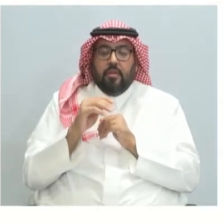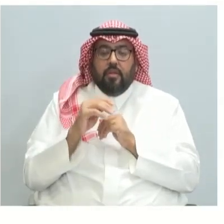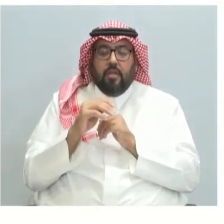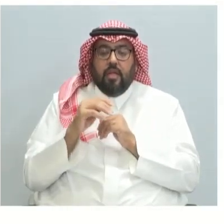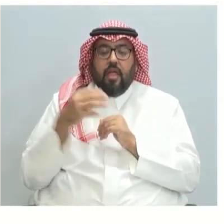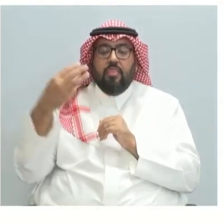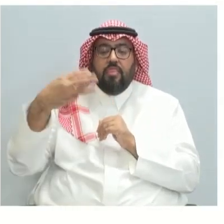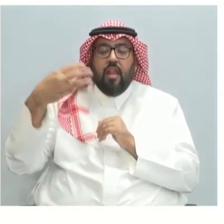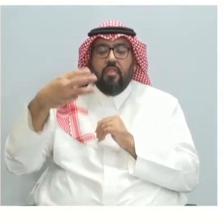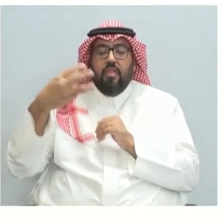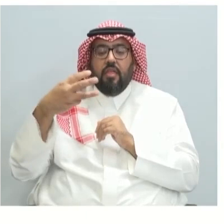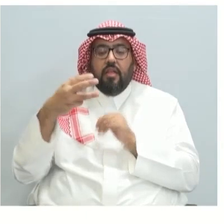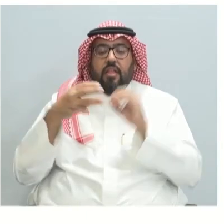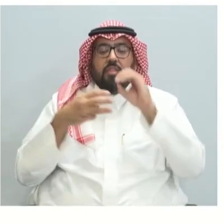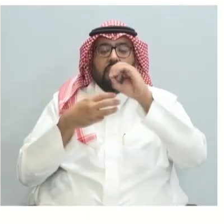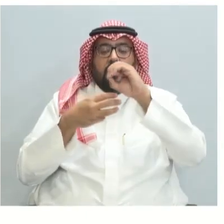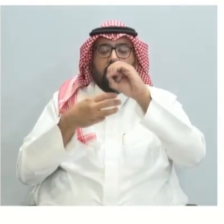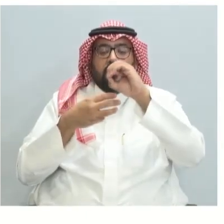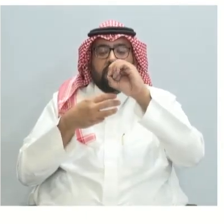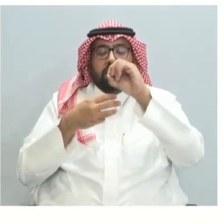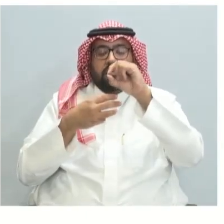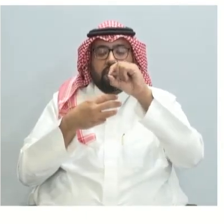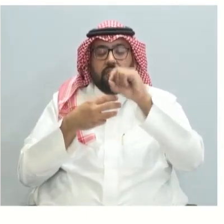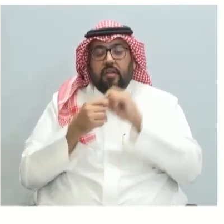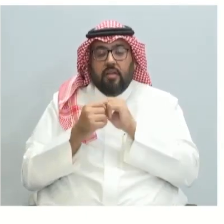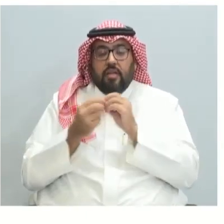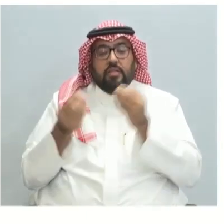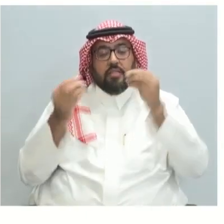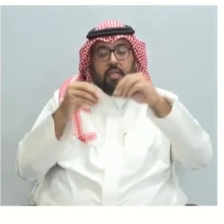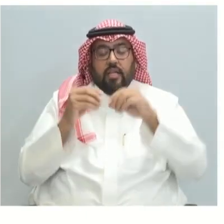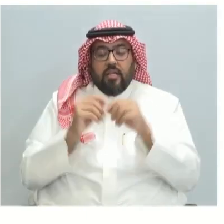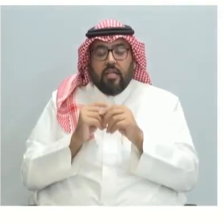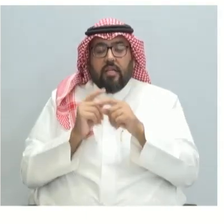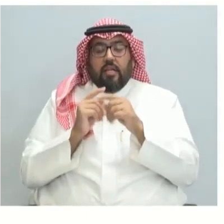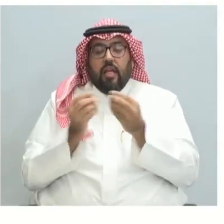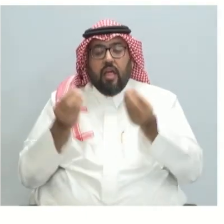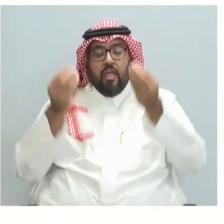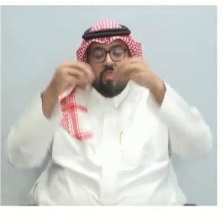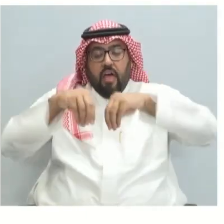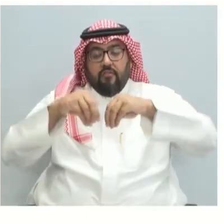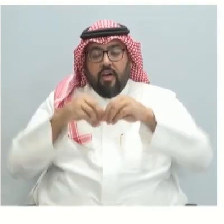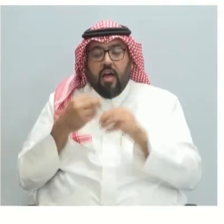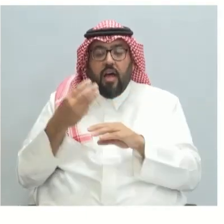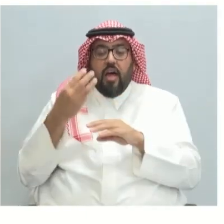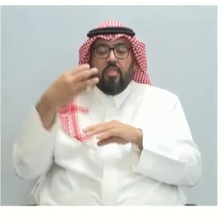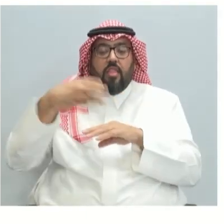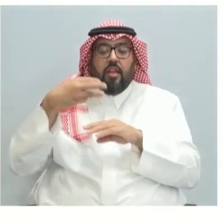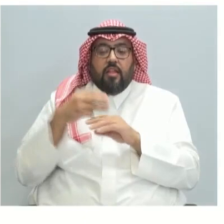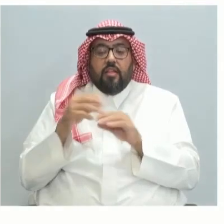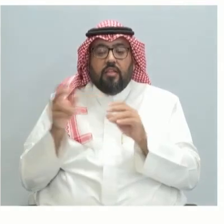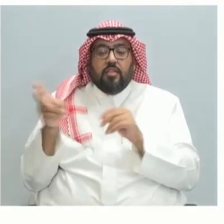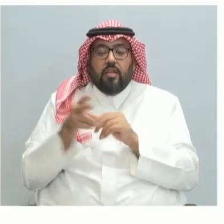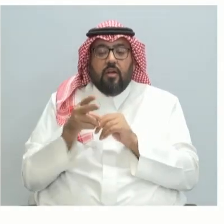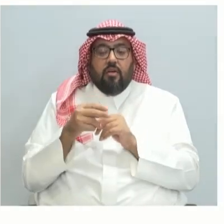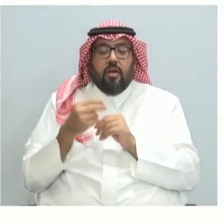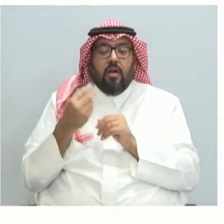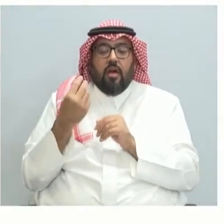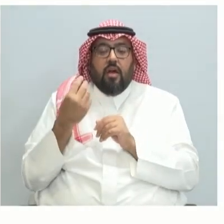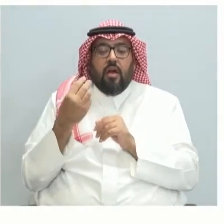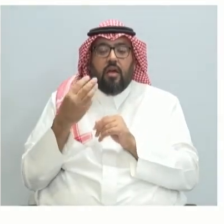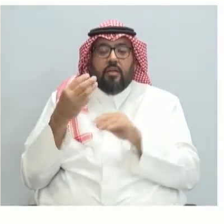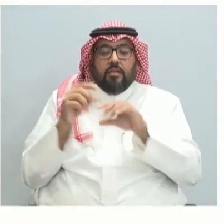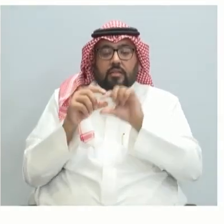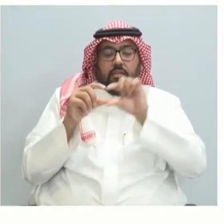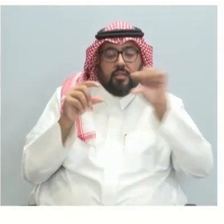قياسه 30 نضيف 30 الى السابق الى 150 سوف تصبح 180 نرسم هذا قطاع